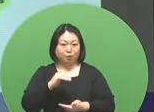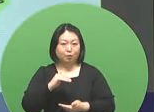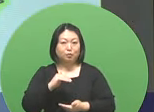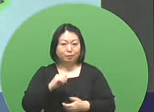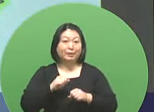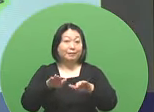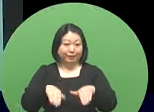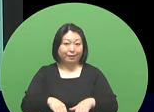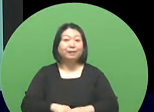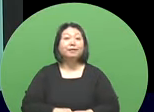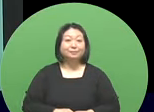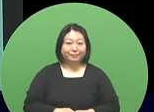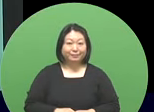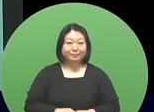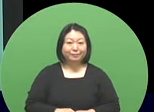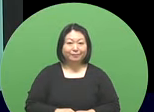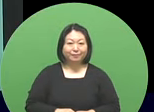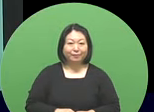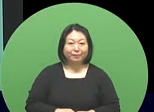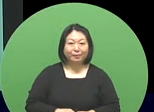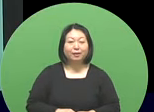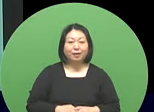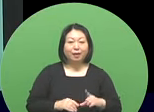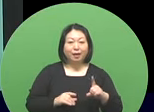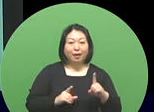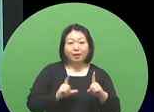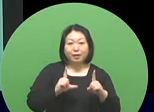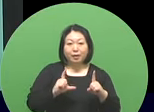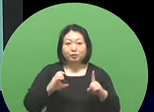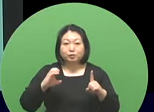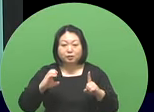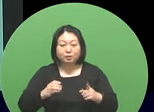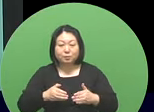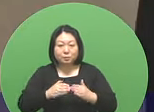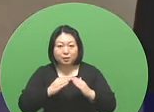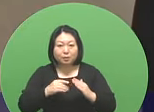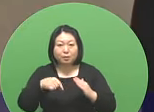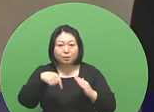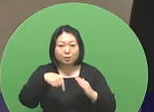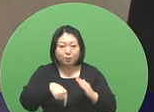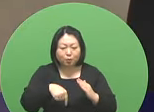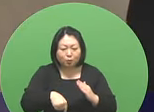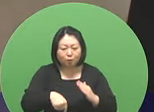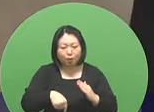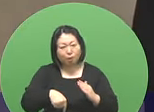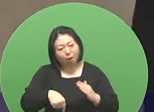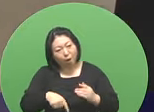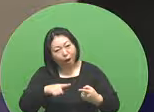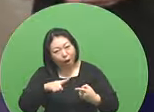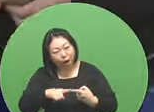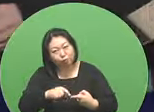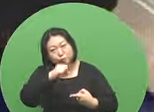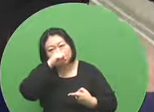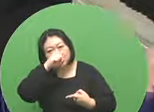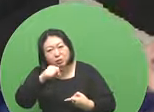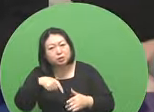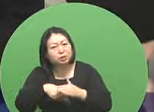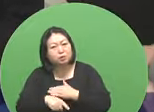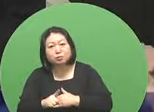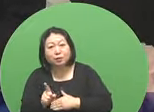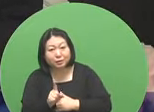ました。 ILC の建設候補に東北、岩手県がふさわしい理由を考え